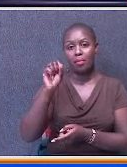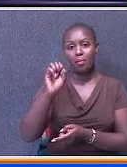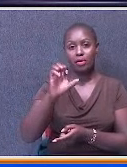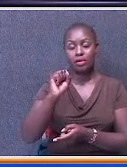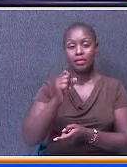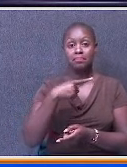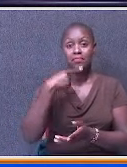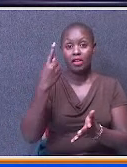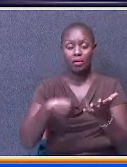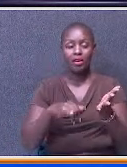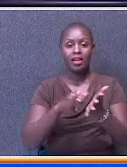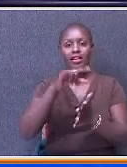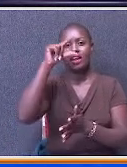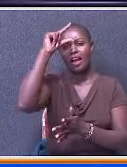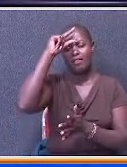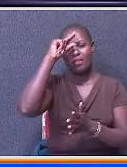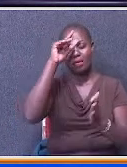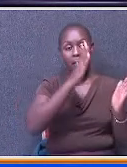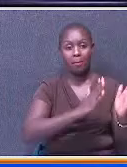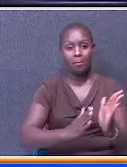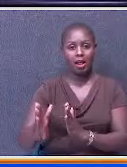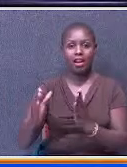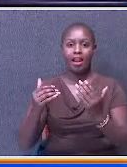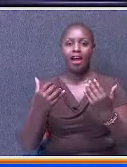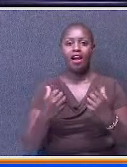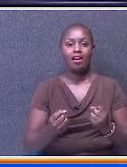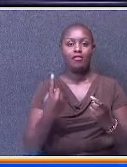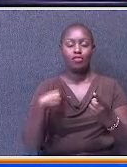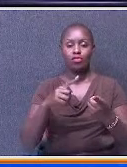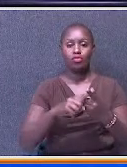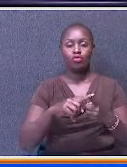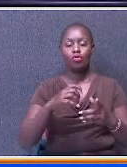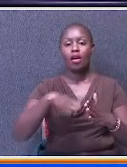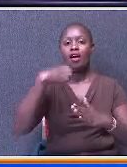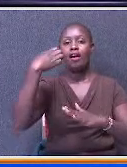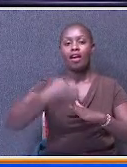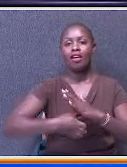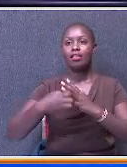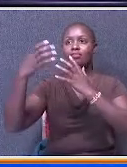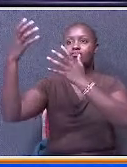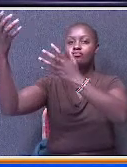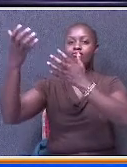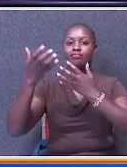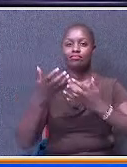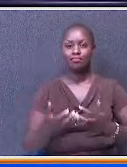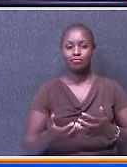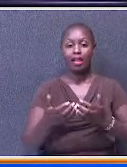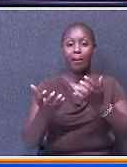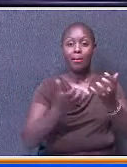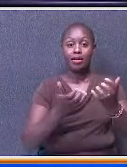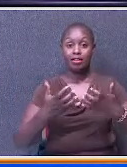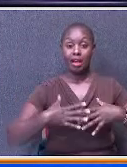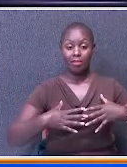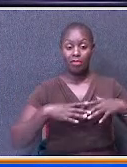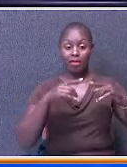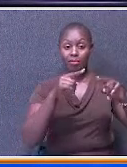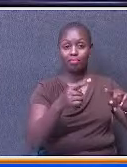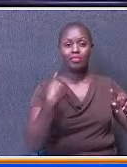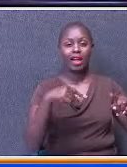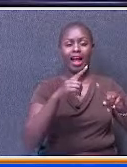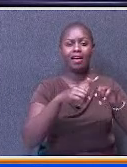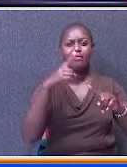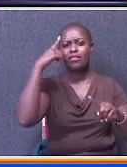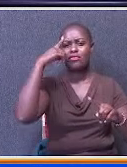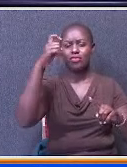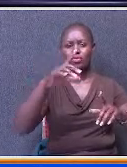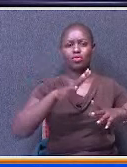kuwa serikali ina mipango ya kukomesha uagizaji wa bidhaa hizo kutoka ng'ambo. Wafanyabiashara hao wamepinga vikali kauli